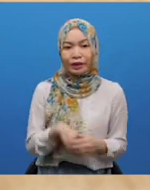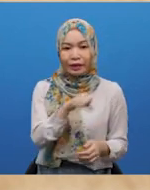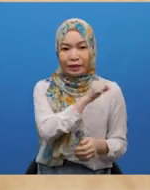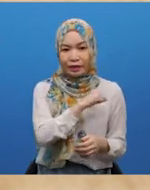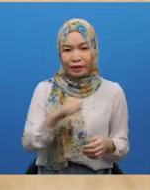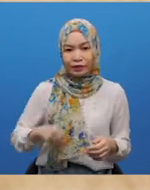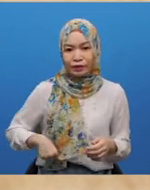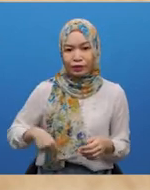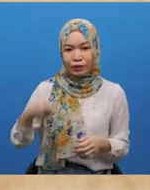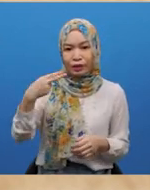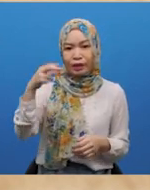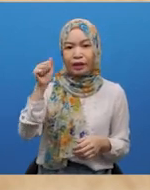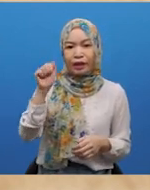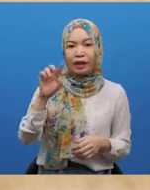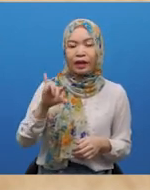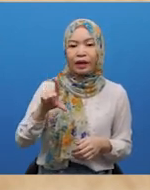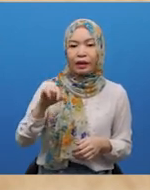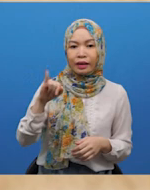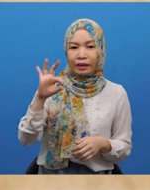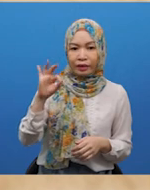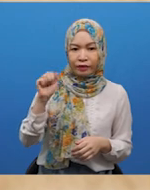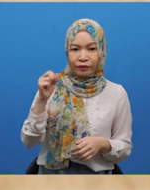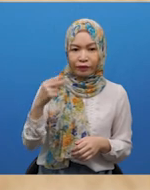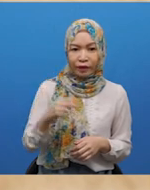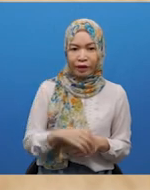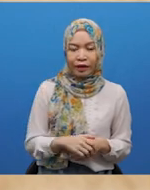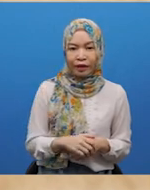Khalifah Akas Bestari.